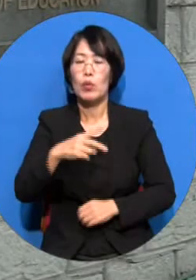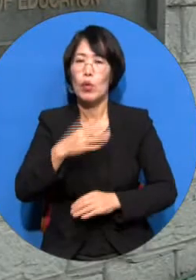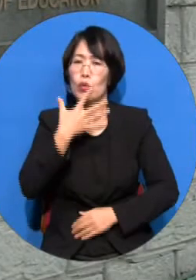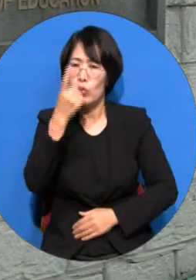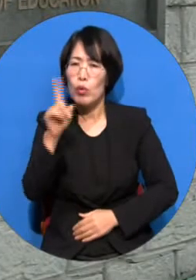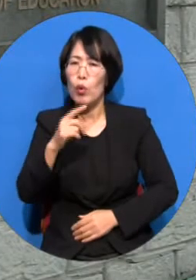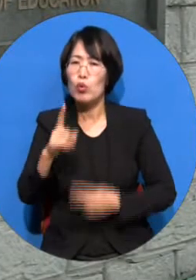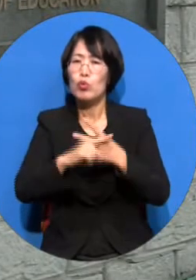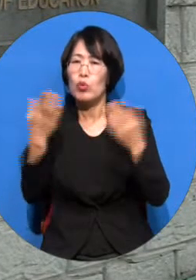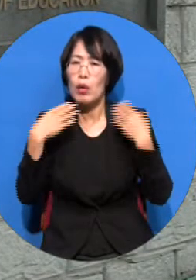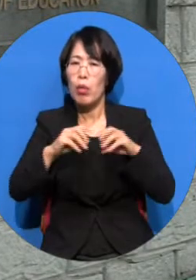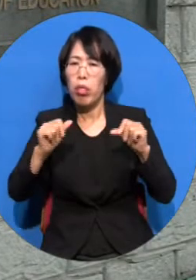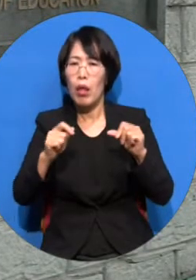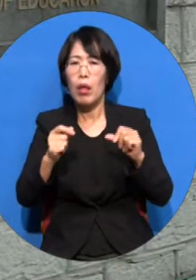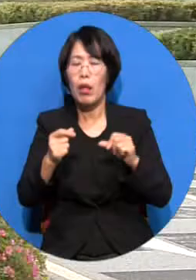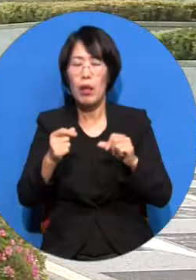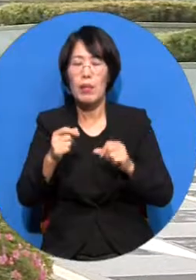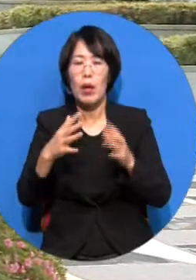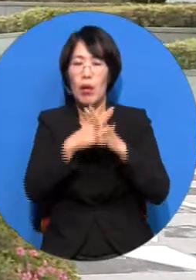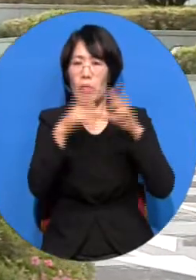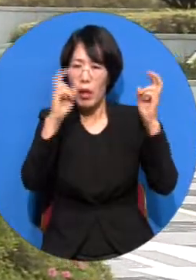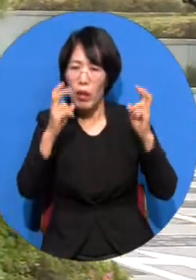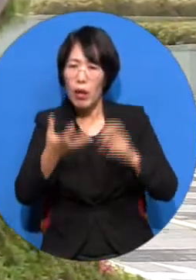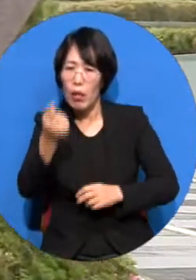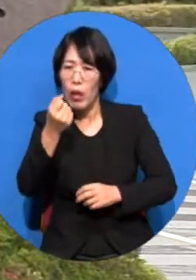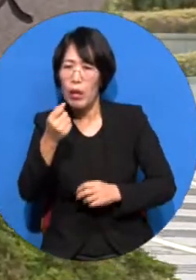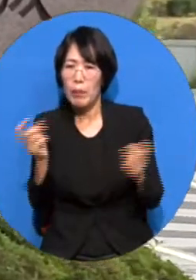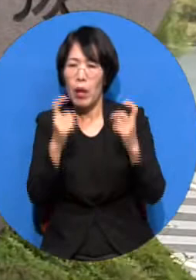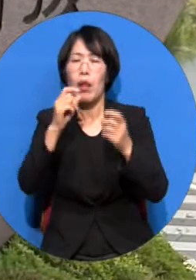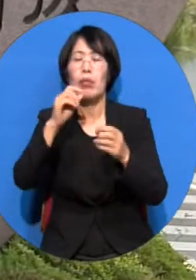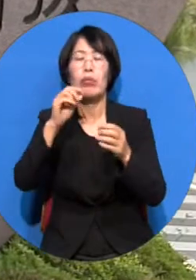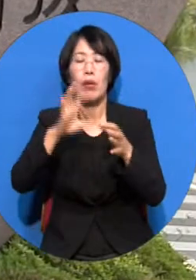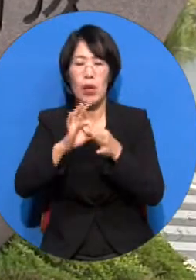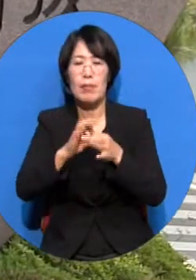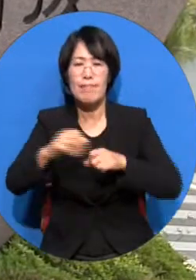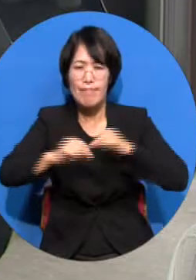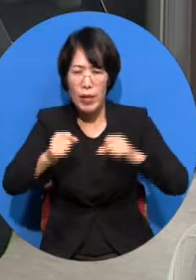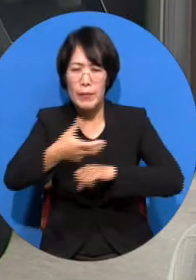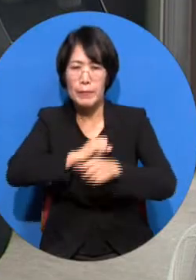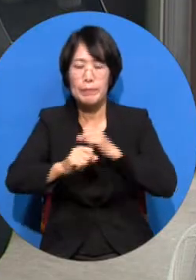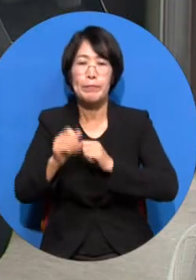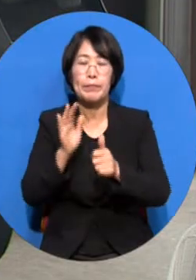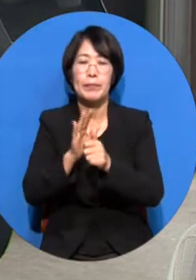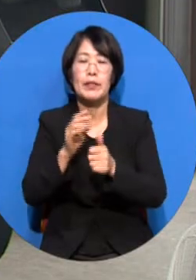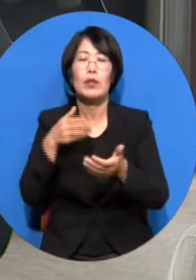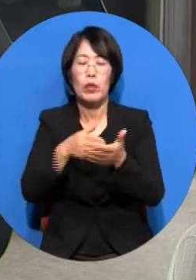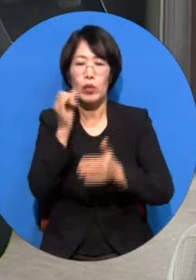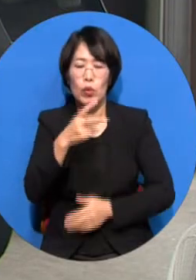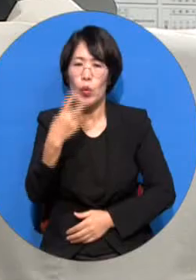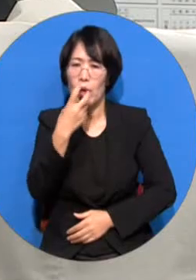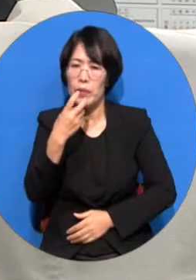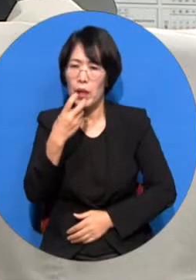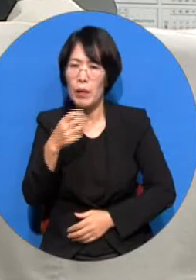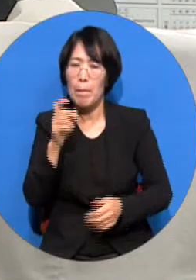모 중학교 부지를 둘러싼 건설업체와의 소유권 다툼에 적극 대응할 것을 주문했고 감사원에 적발된